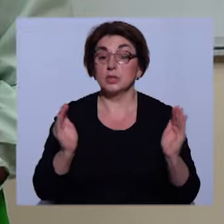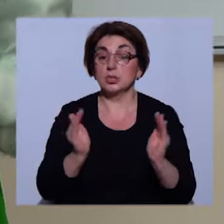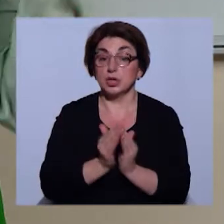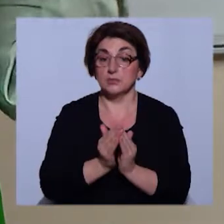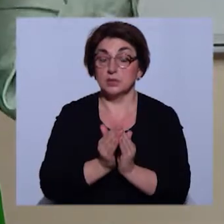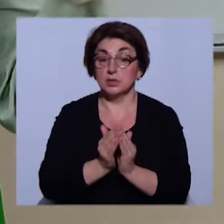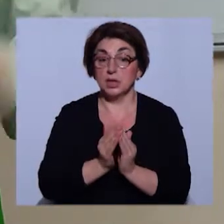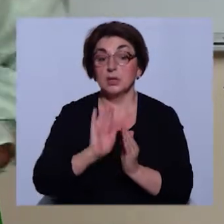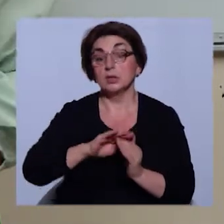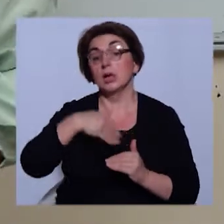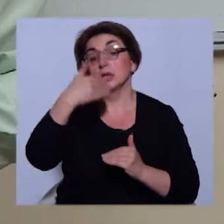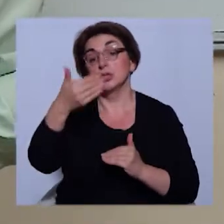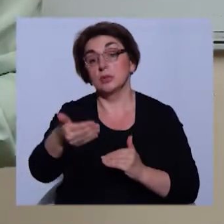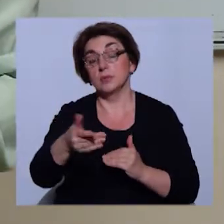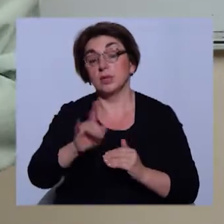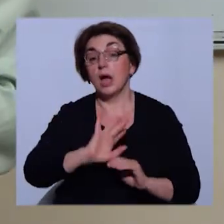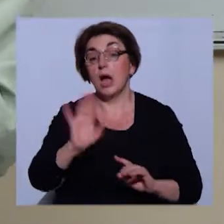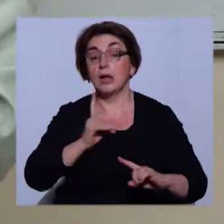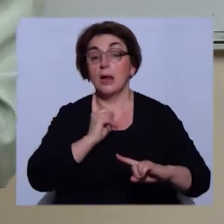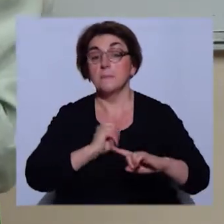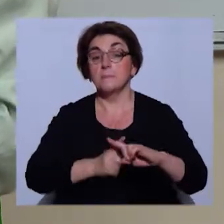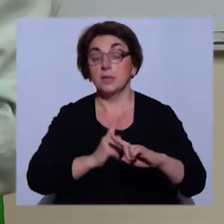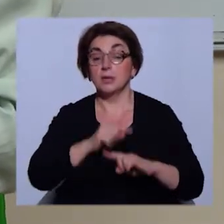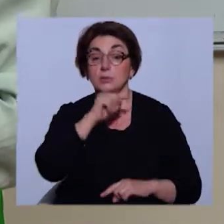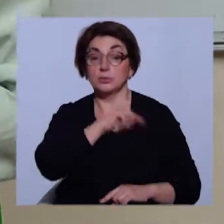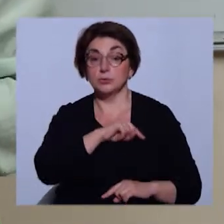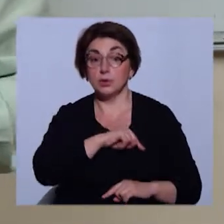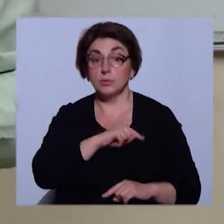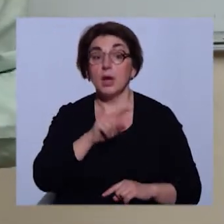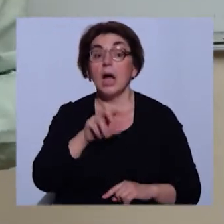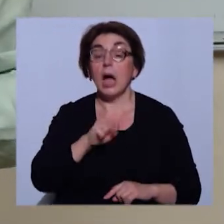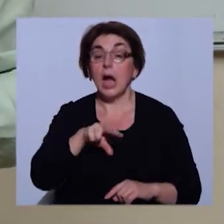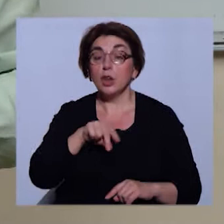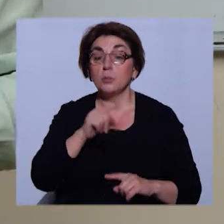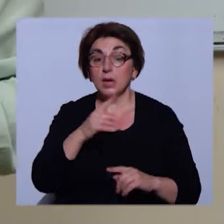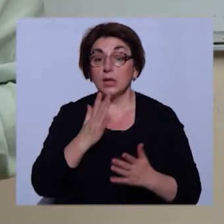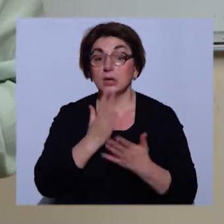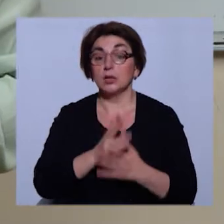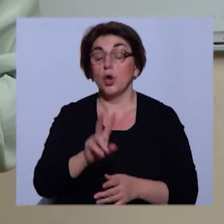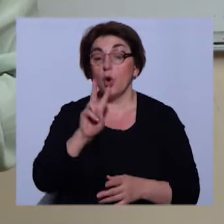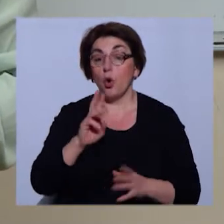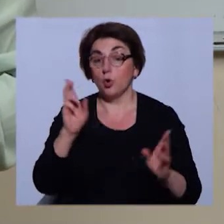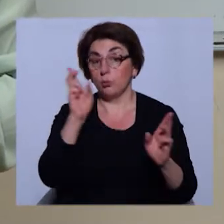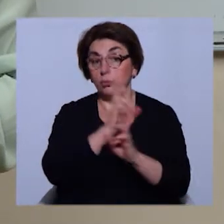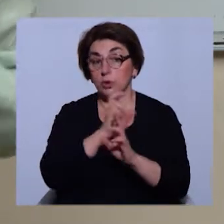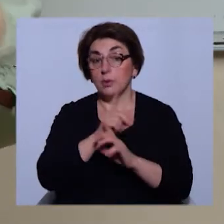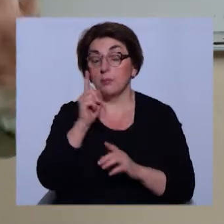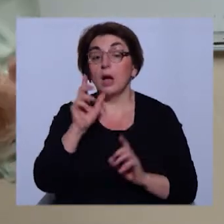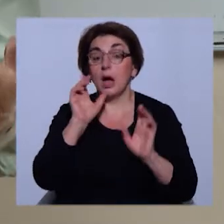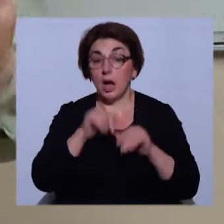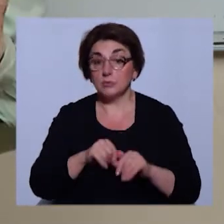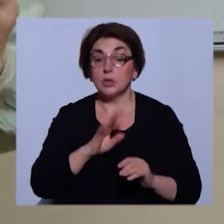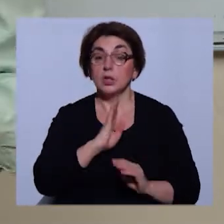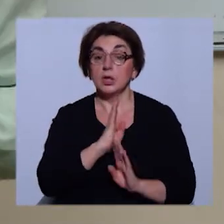შემცირდა და შემდეგ გადადის არამეტალურ თვისებებში და ის კი არა, ალუმინი არის ორბუნებოვანი, ამფოტერული, ანუ მას აქვს